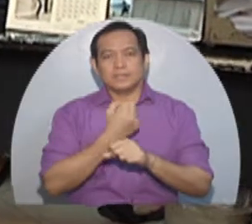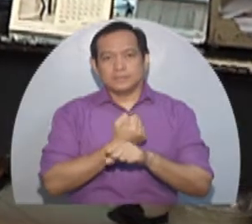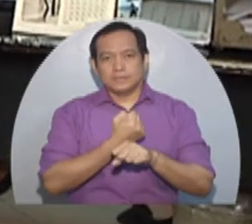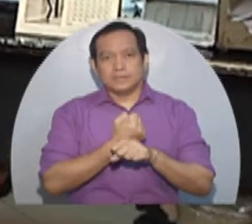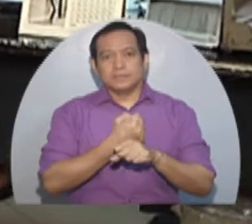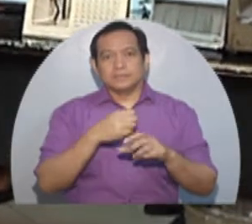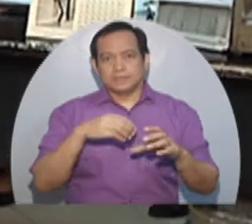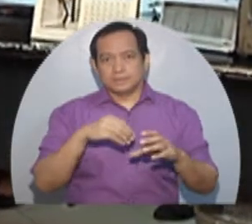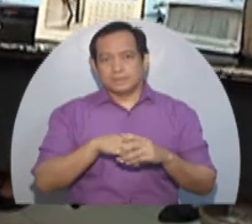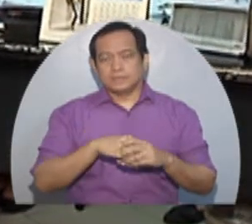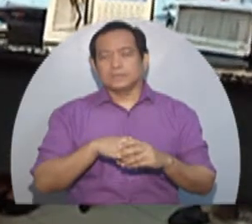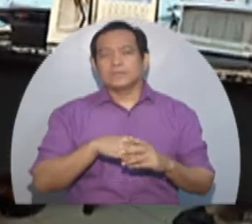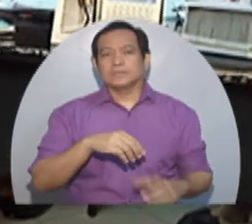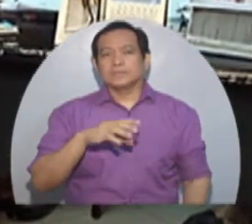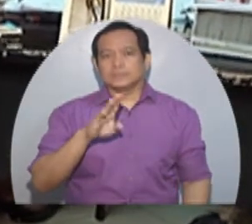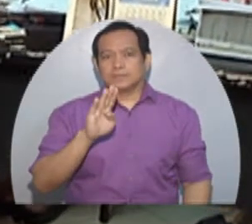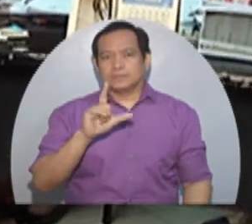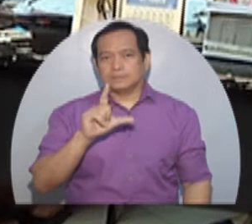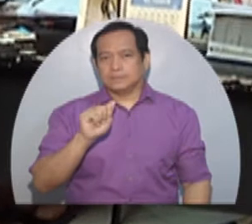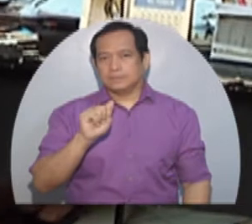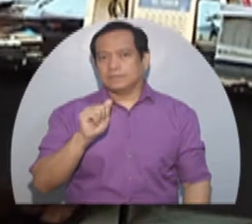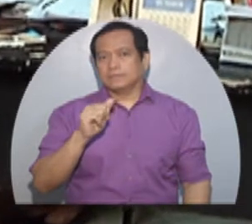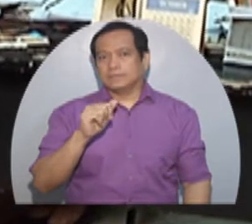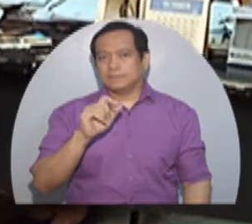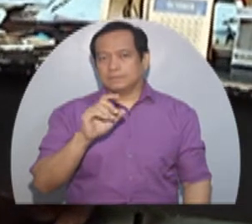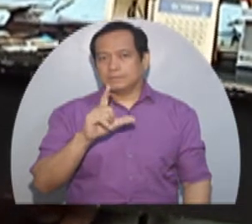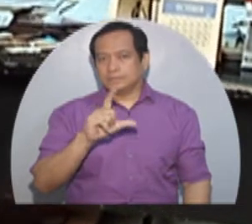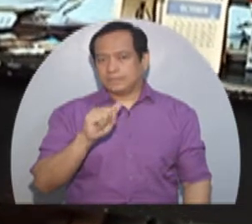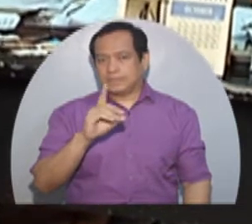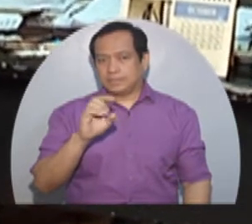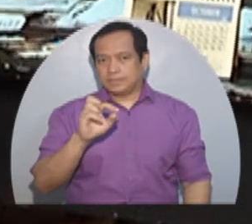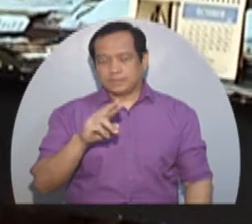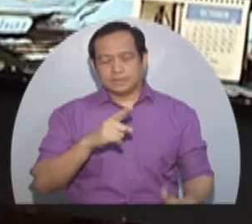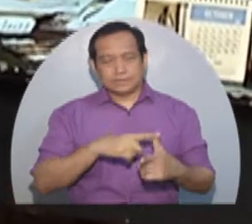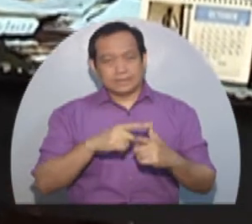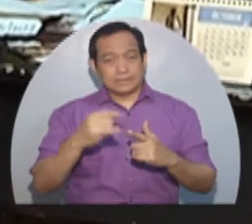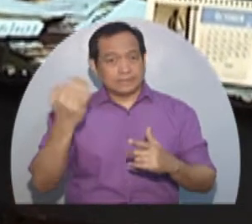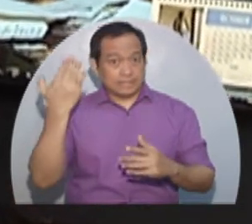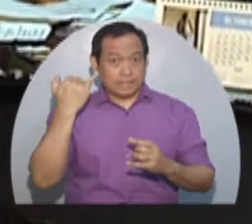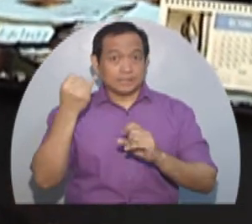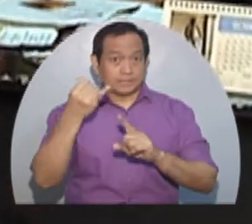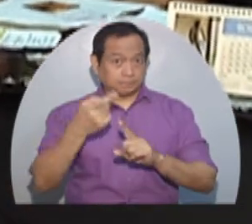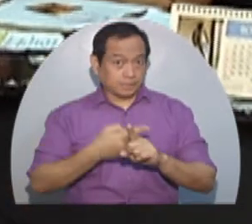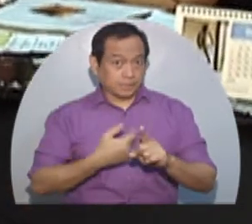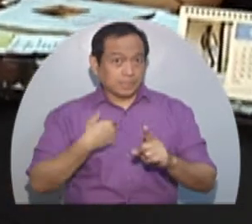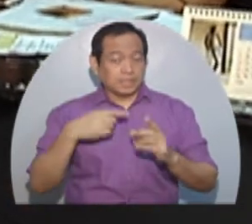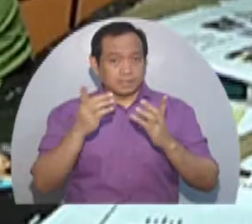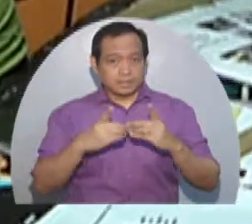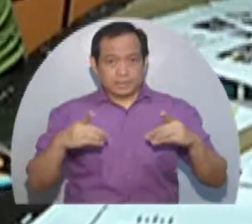bato sa abdo. Tapos po nung nakaraan pang buwan na diagnose po ako sa